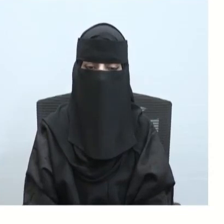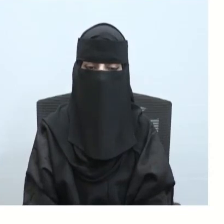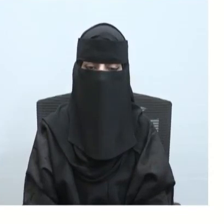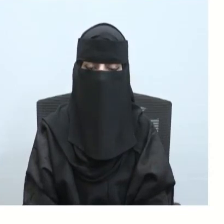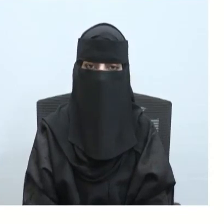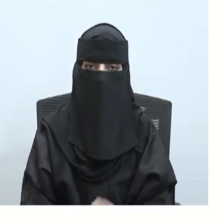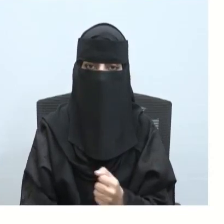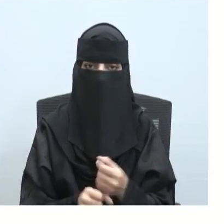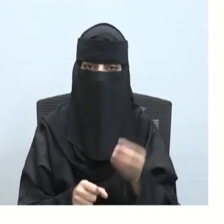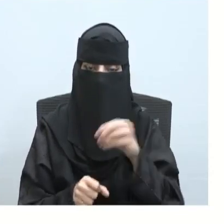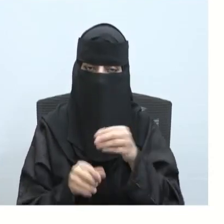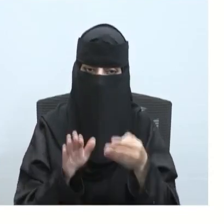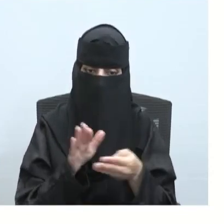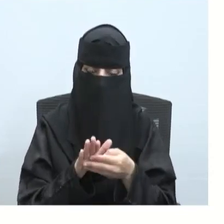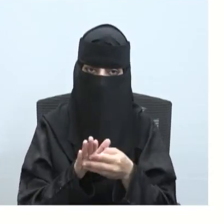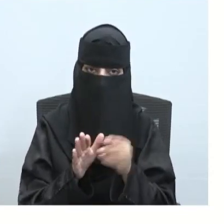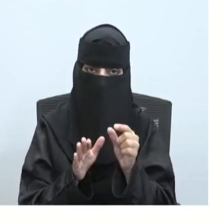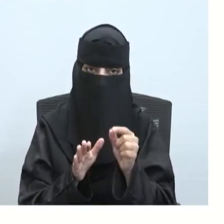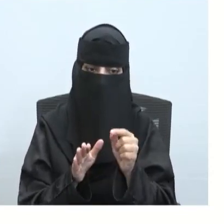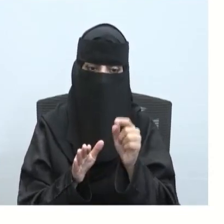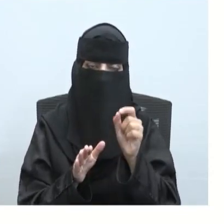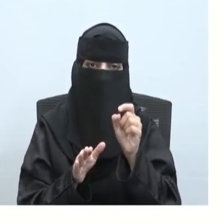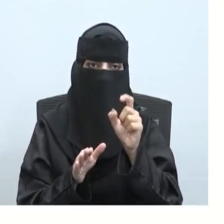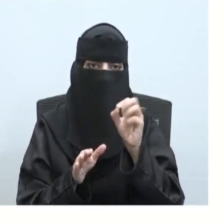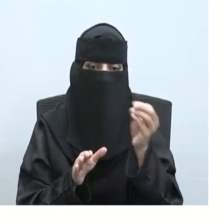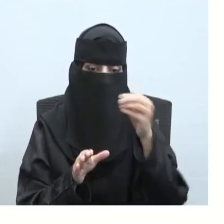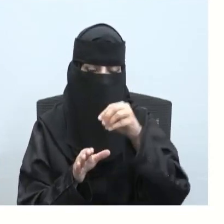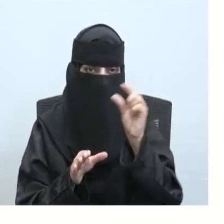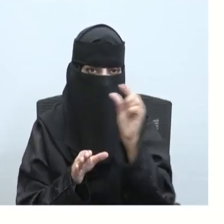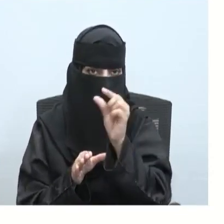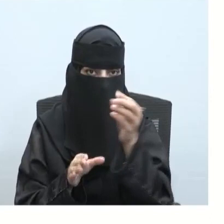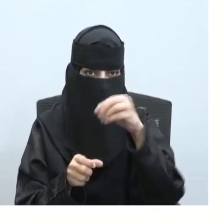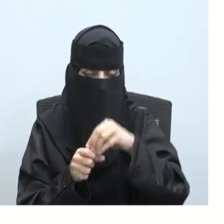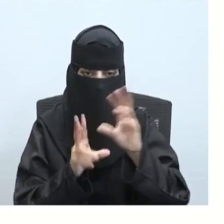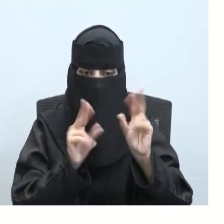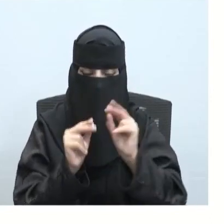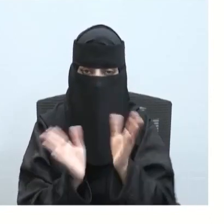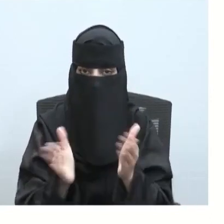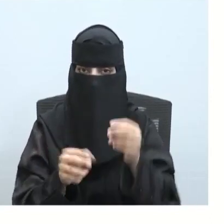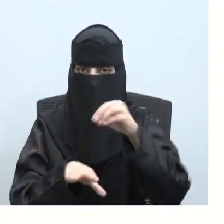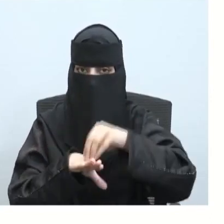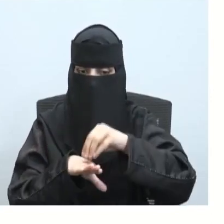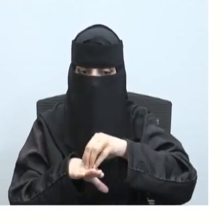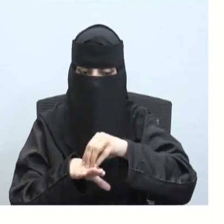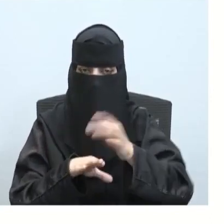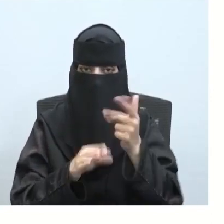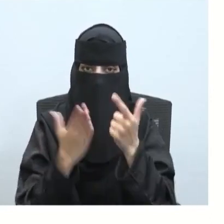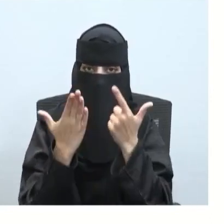إذن قمنا من التول بار IoT قمنا بإضافة عقد التي تمثل الحاويات. قمنا بإضافة